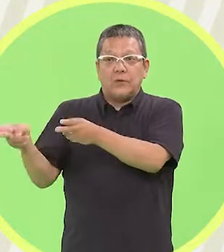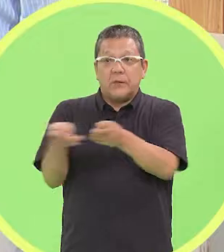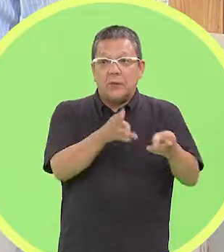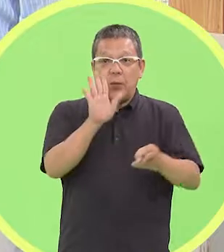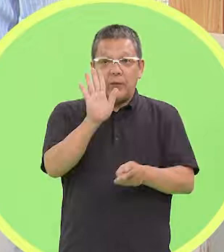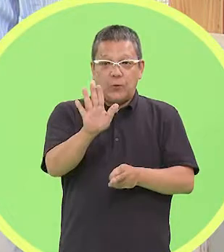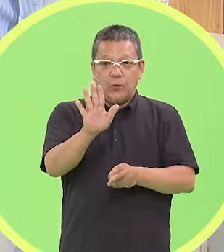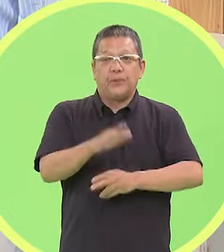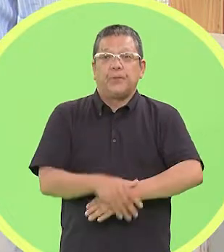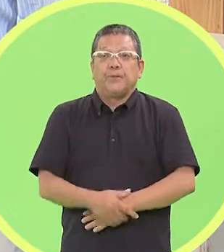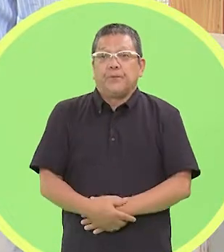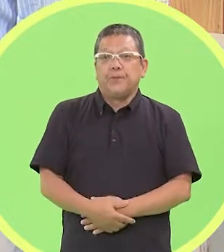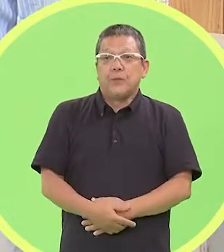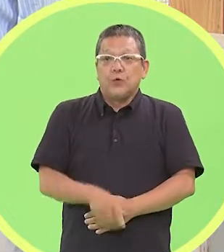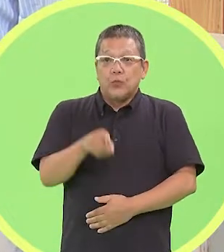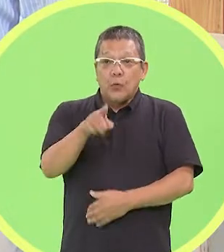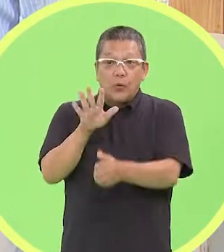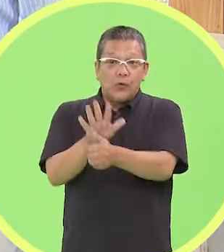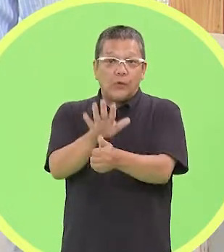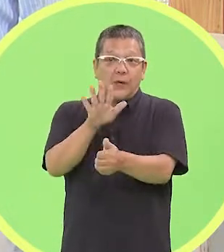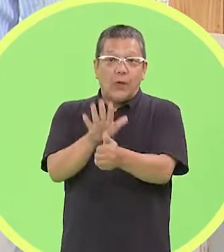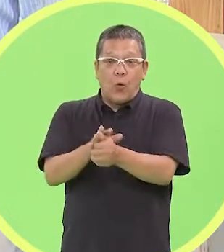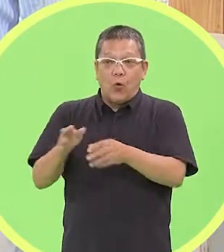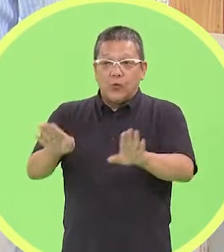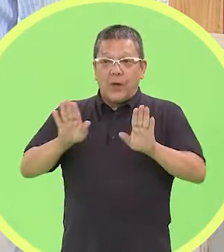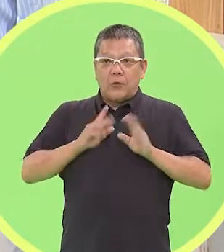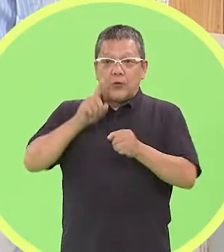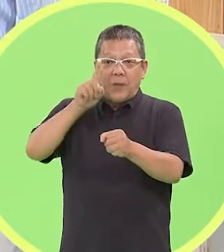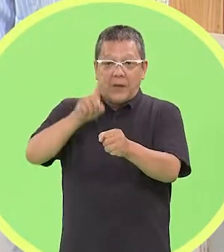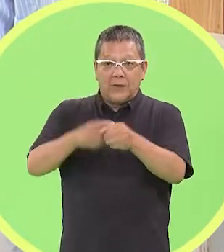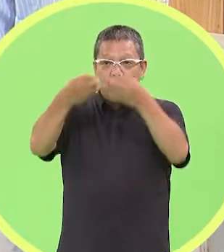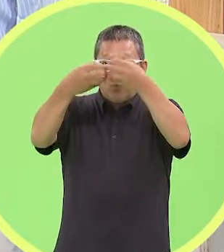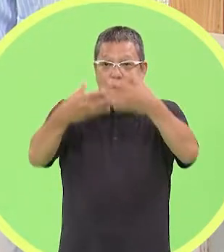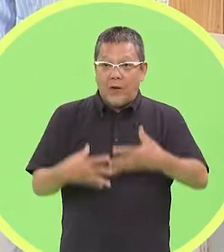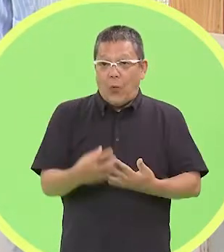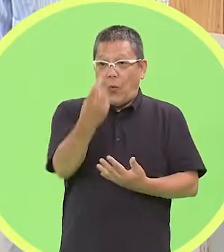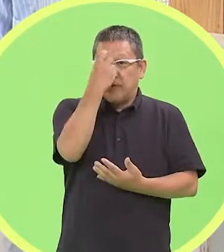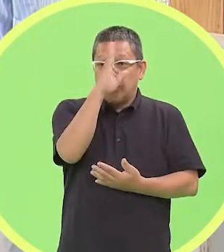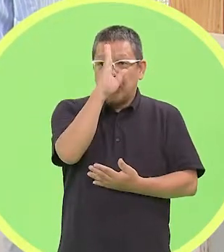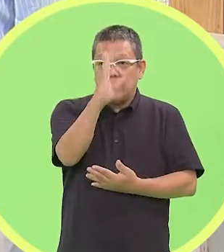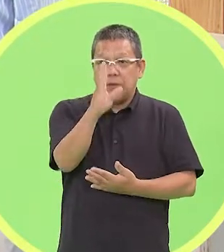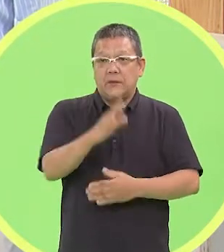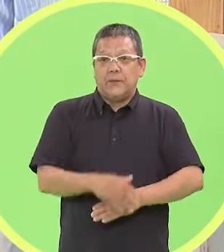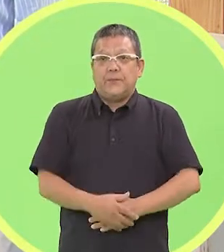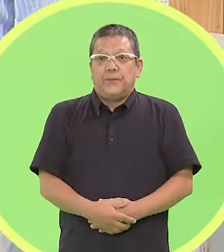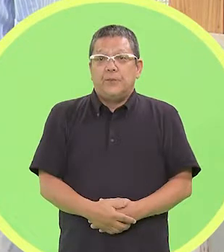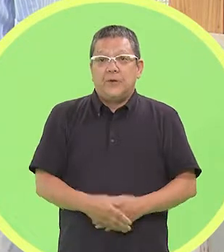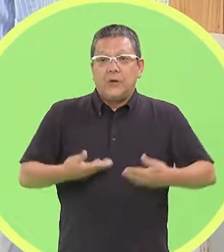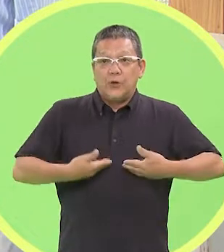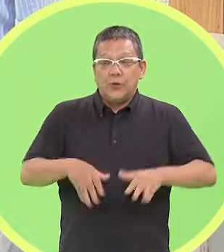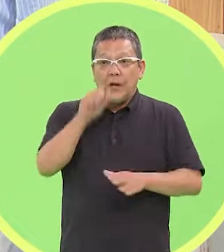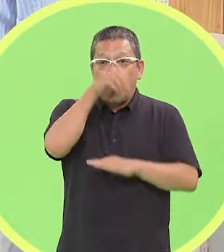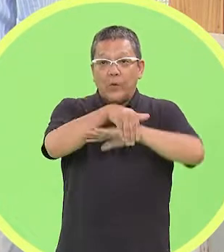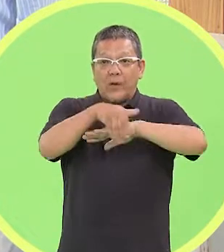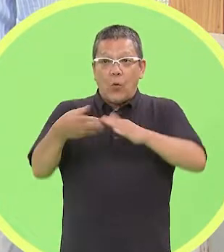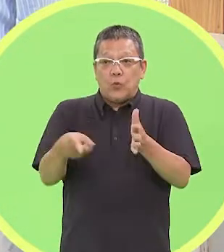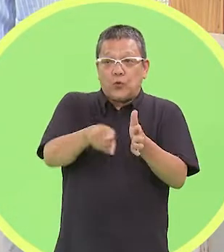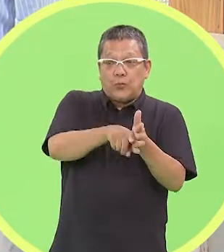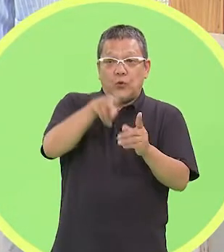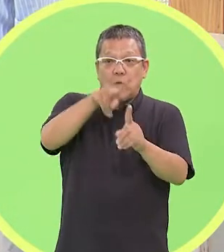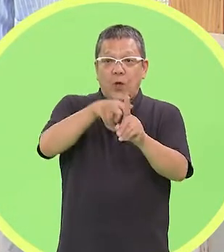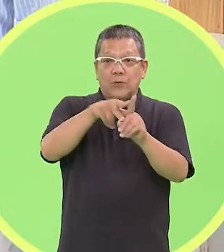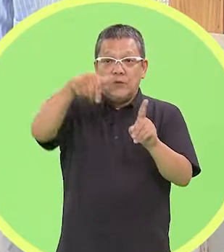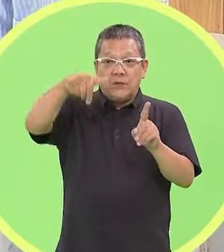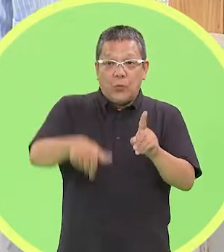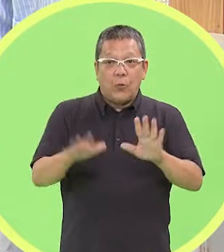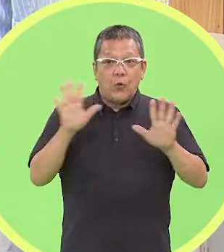度です。 小野さん、この助成を受けるための要件を教えてください。 まず出産予定を含む小学